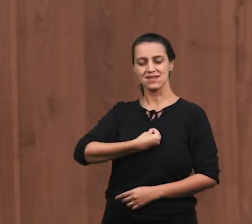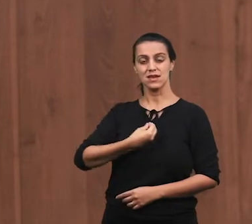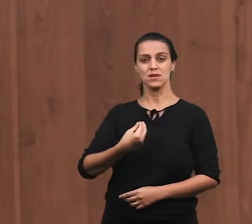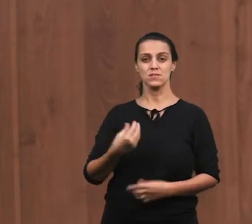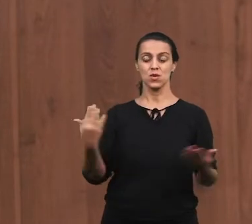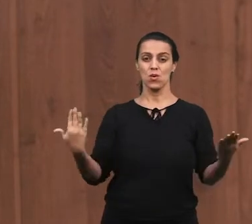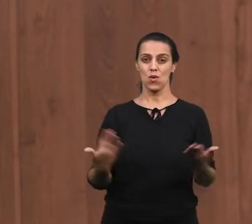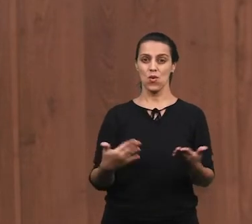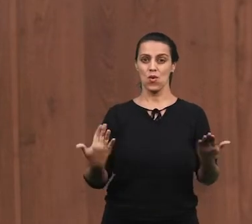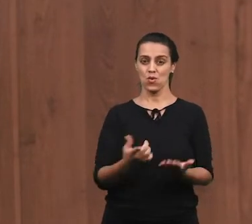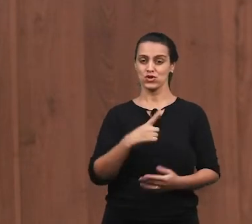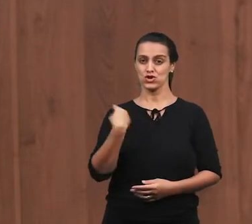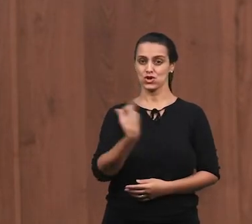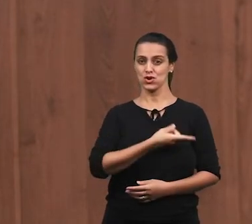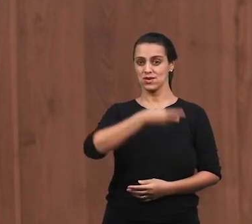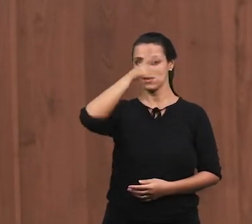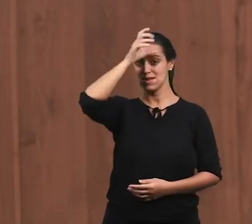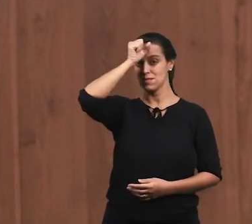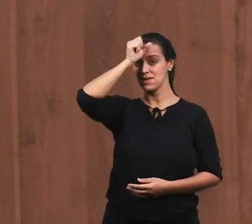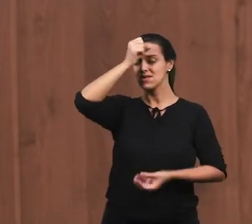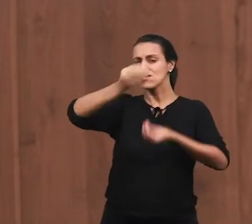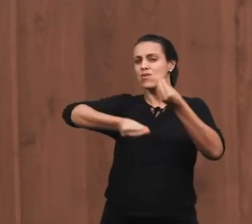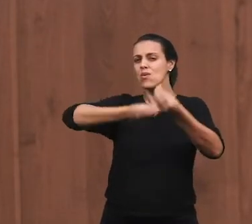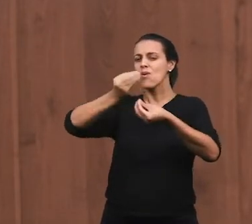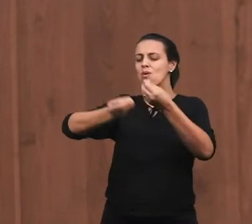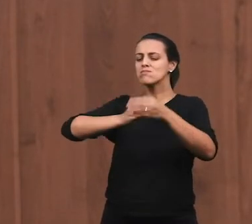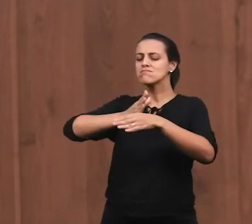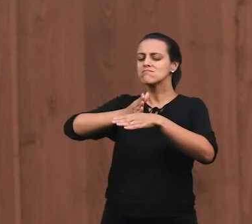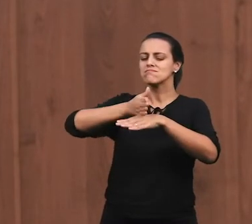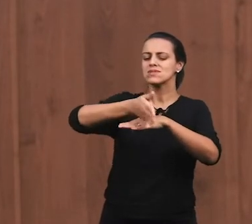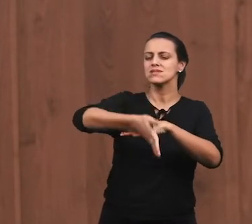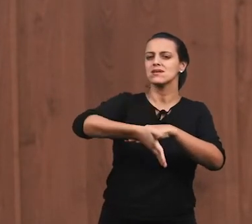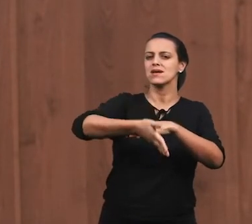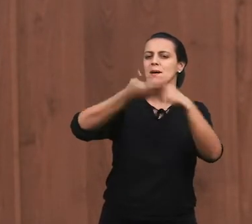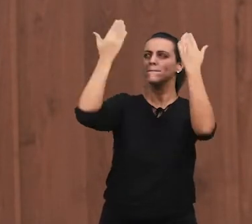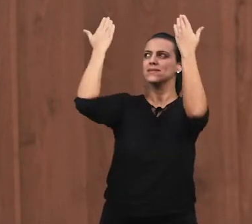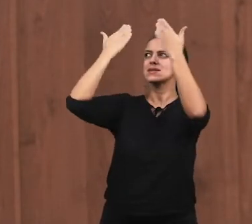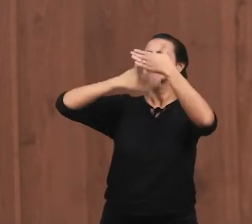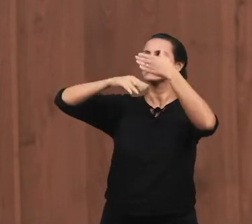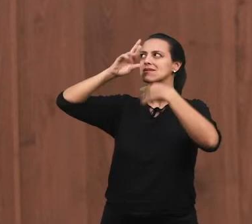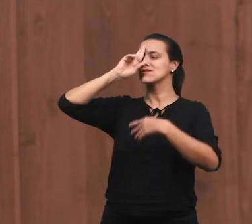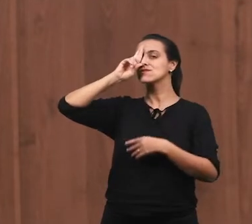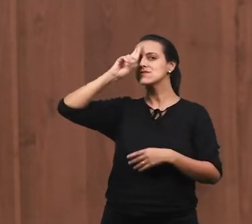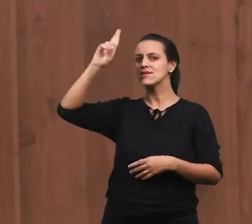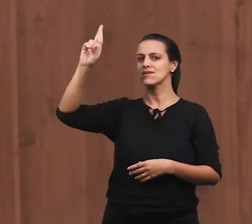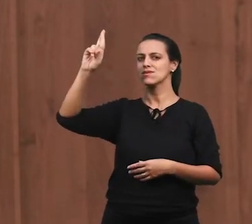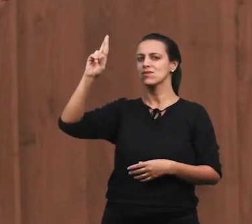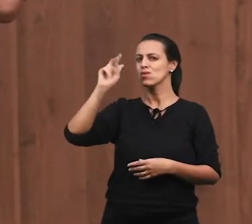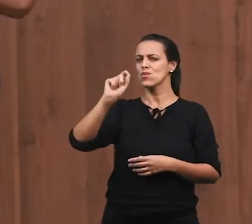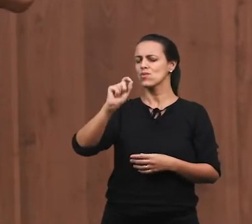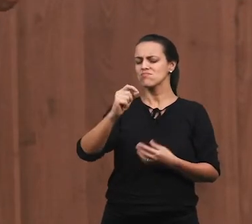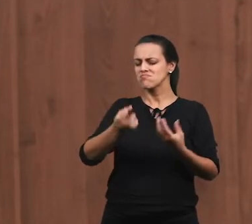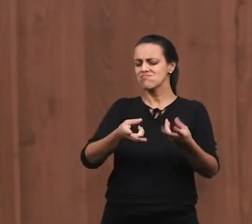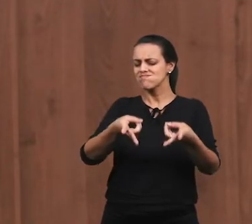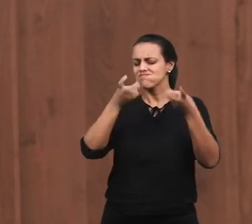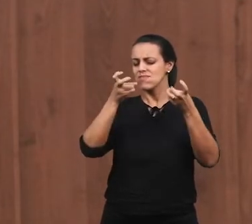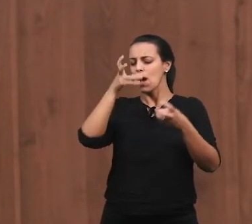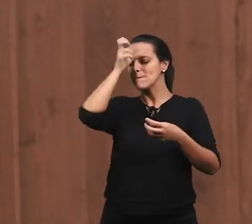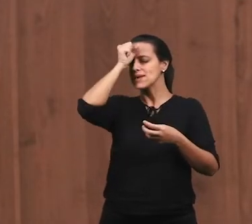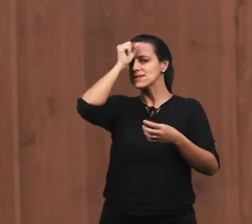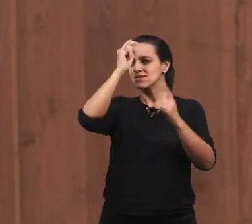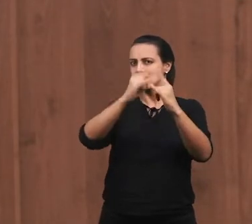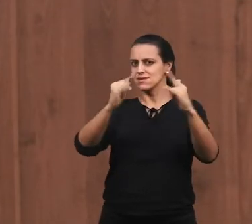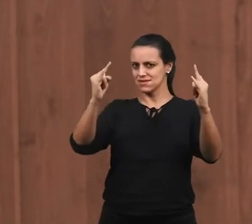народу. И теперь мы узнаем, как нам войти. Чему же мы